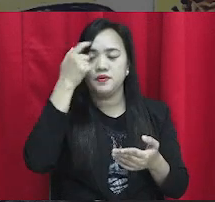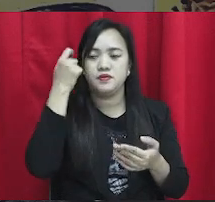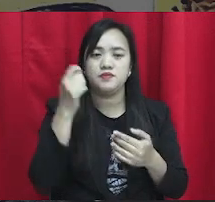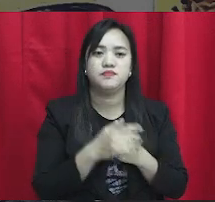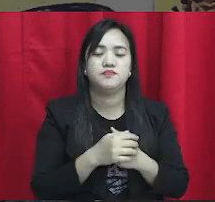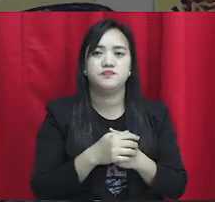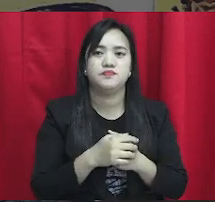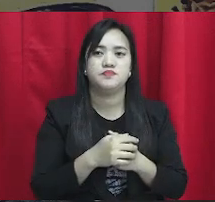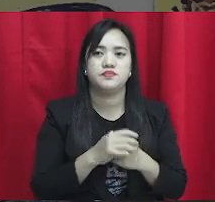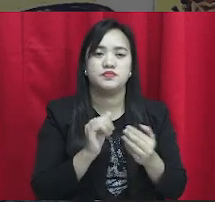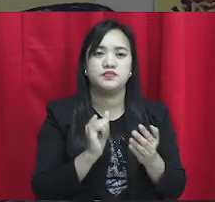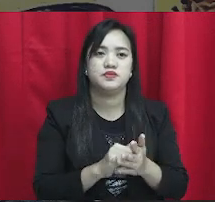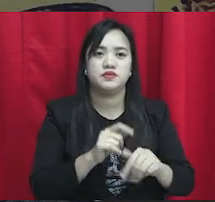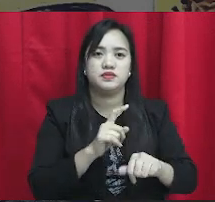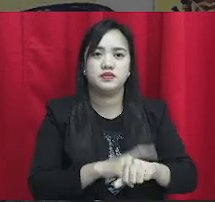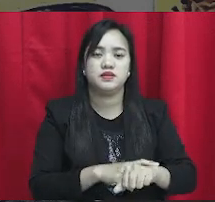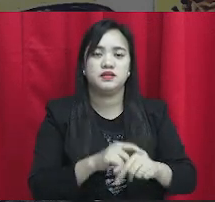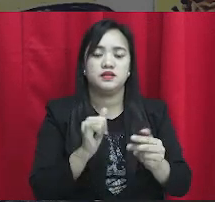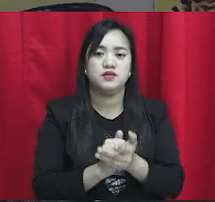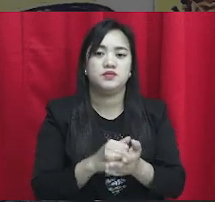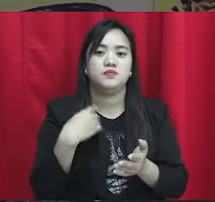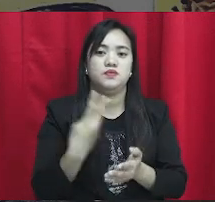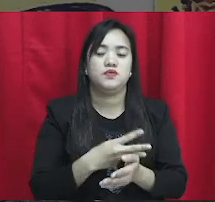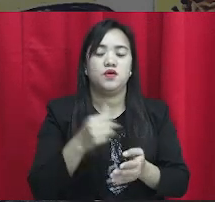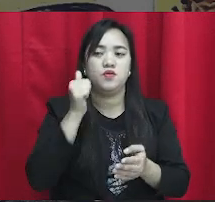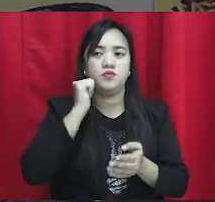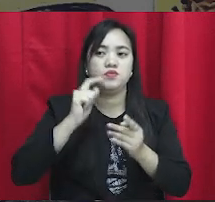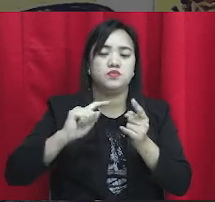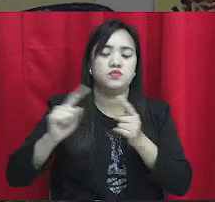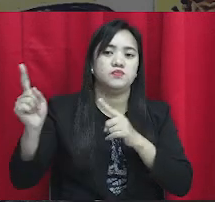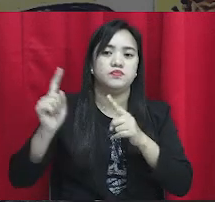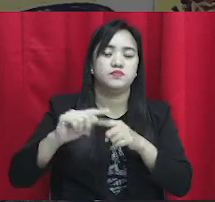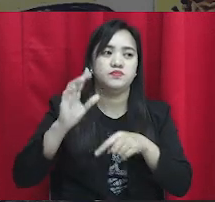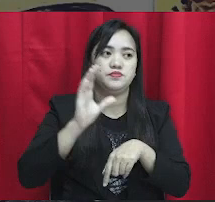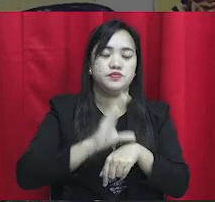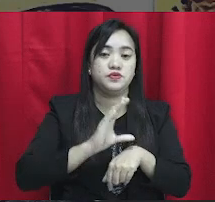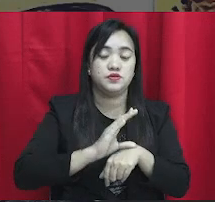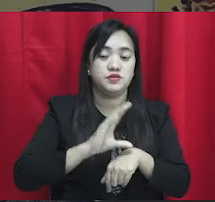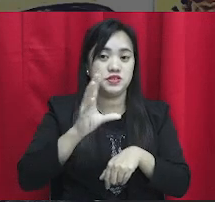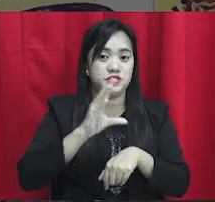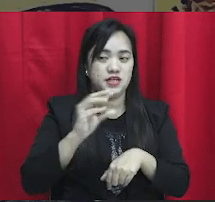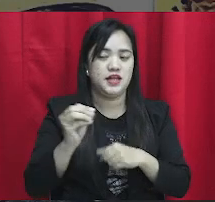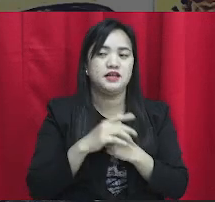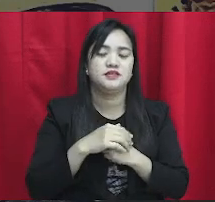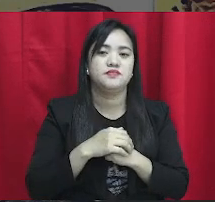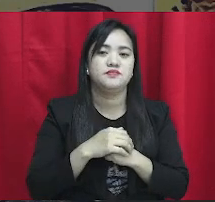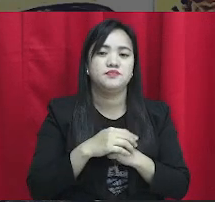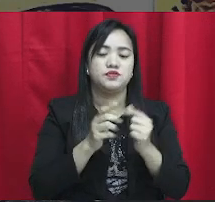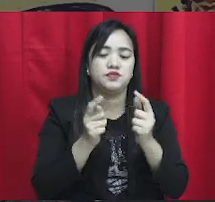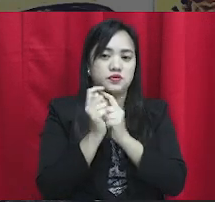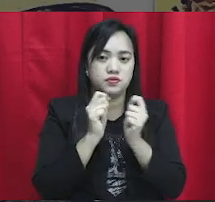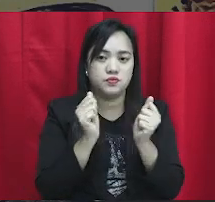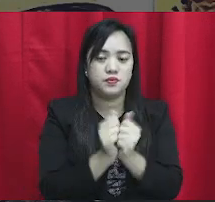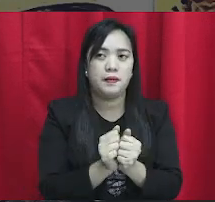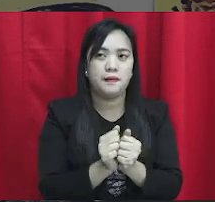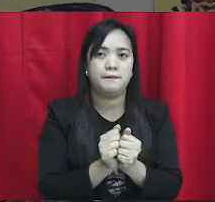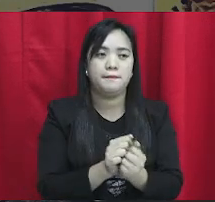Yun ang araw na kami eh nagsisimbang gabi ng sama-sama yung tatlong anak ko, yung pati mga